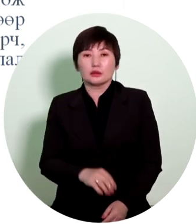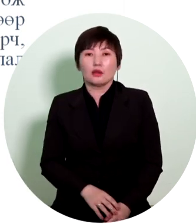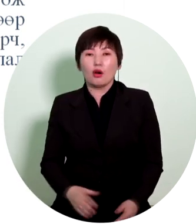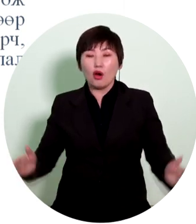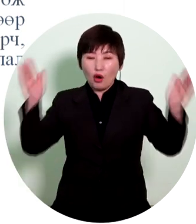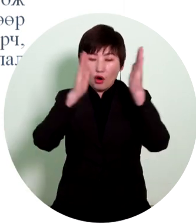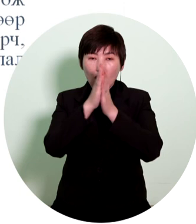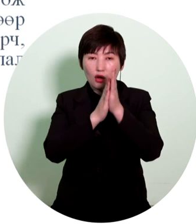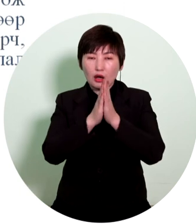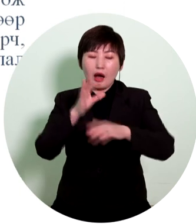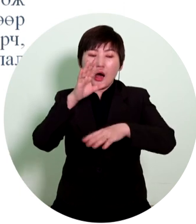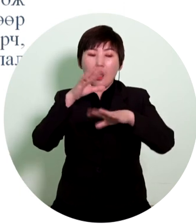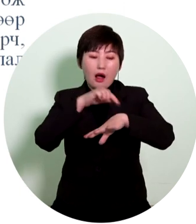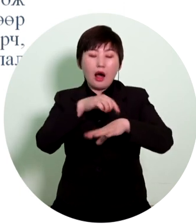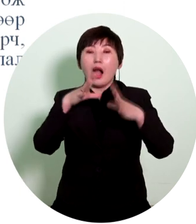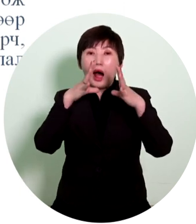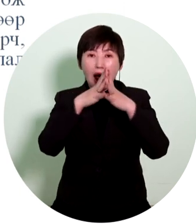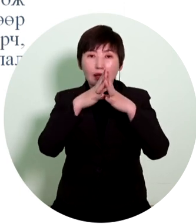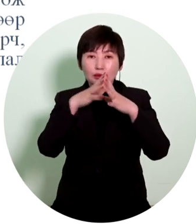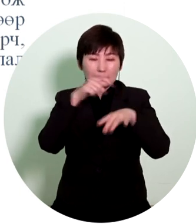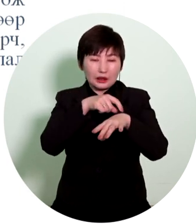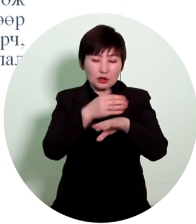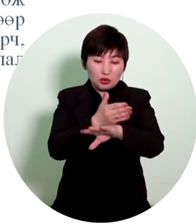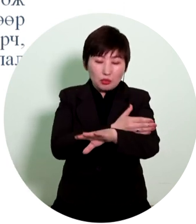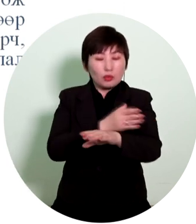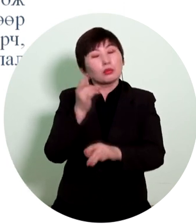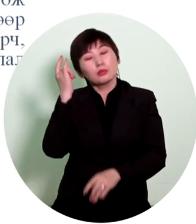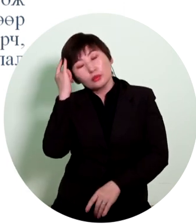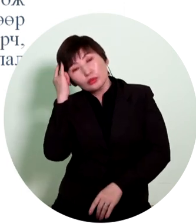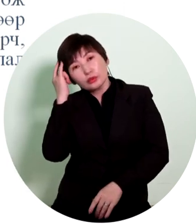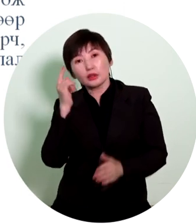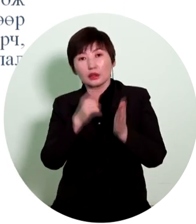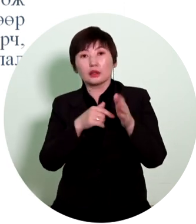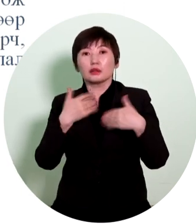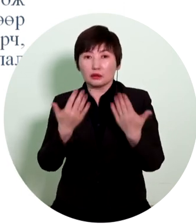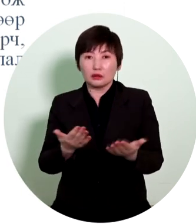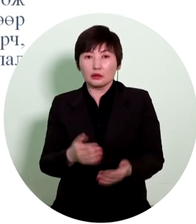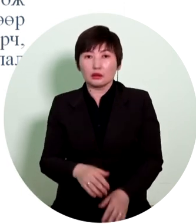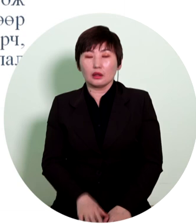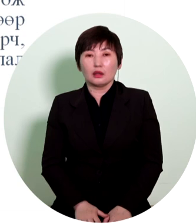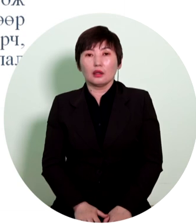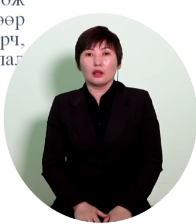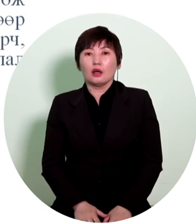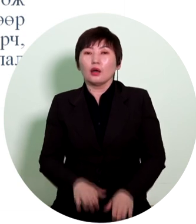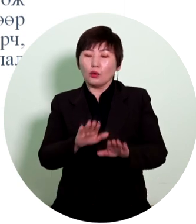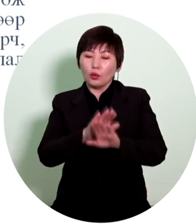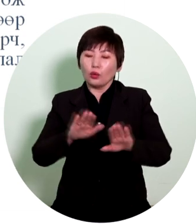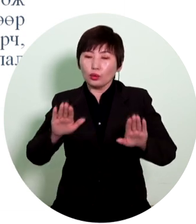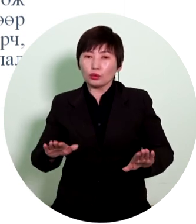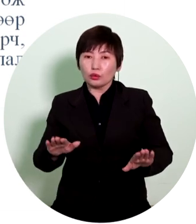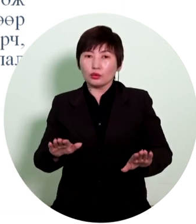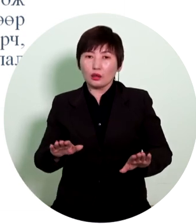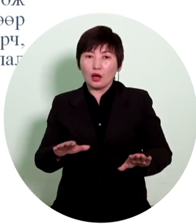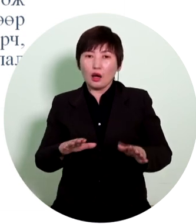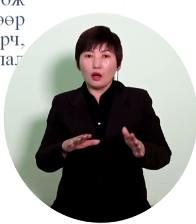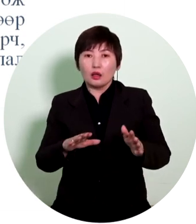хүүхдүүдээ орой 10 цагаас өмнө унтчих хэрэгтэй. Яагаад гэвэл 10 цаг өнгөрөөд 11 цагийн үед хүүхдэд